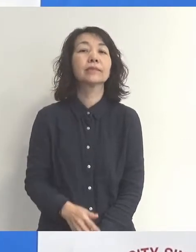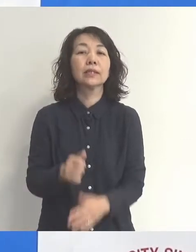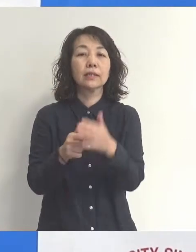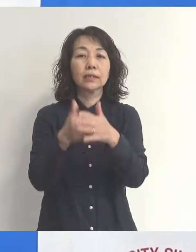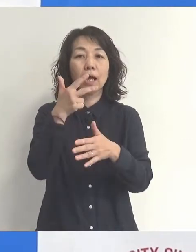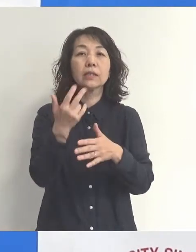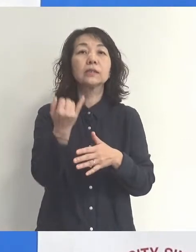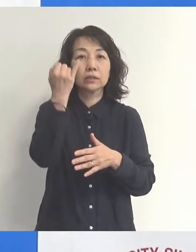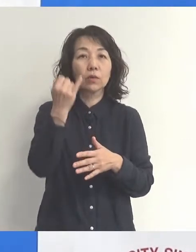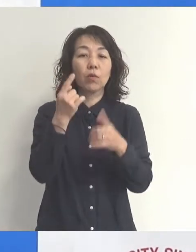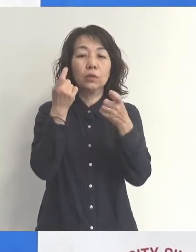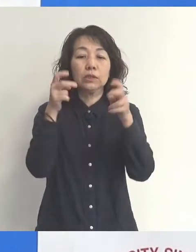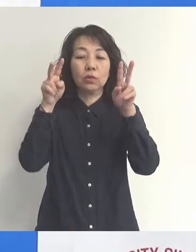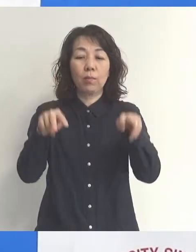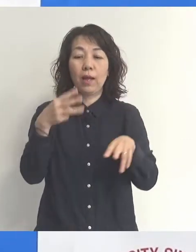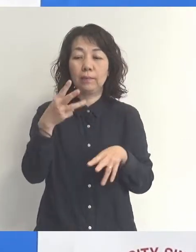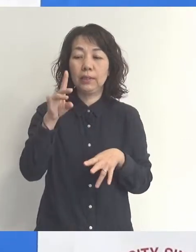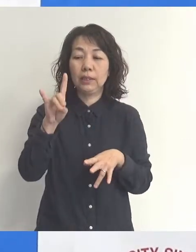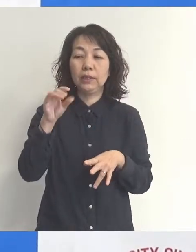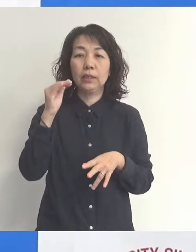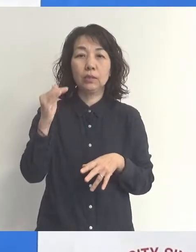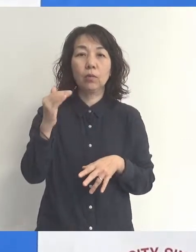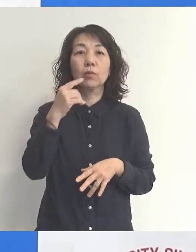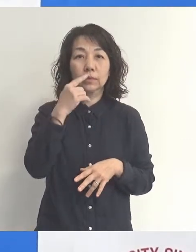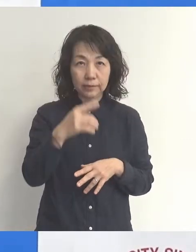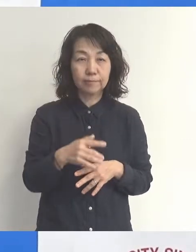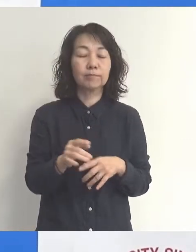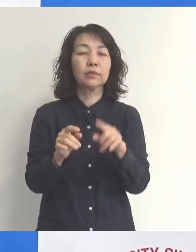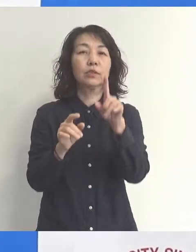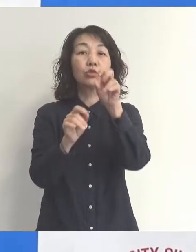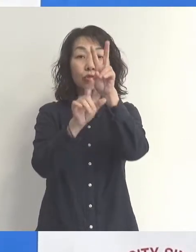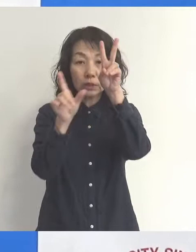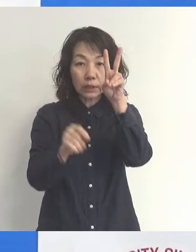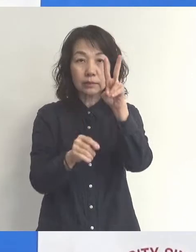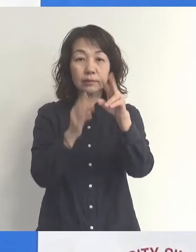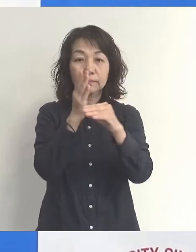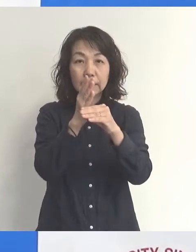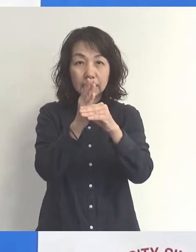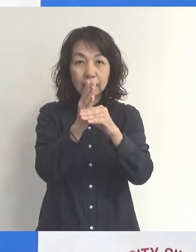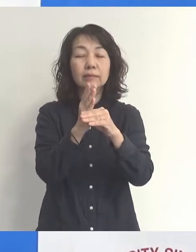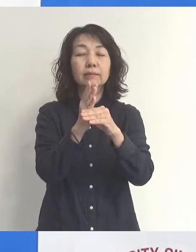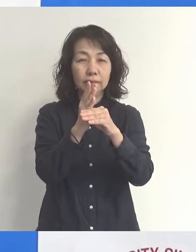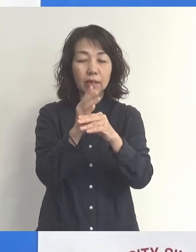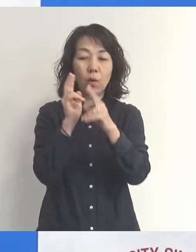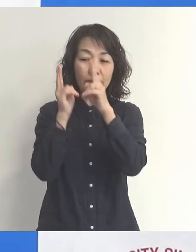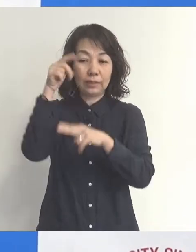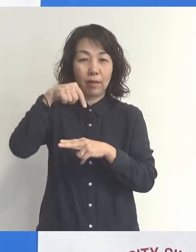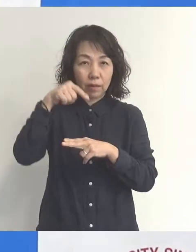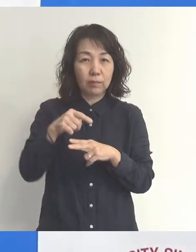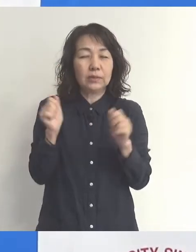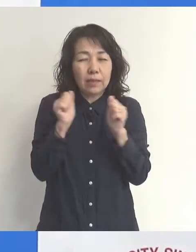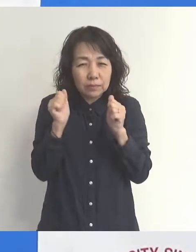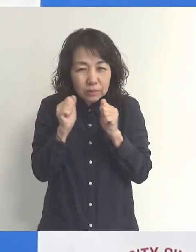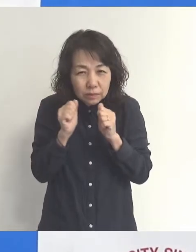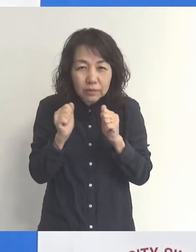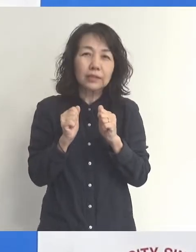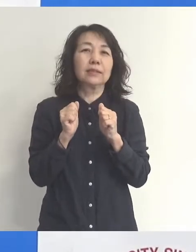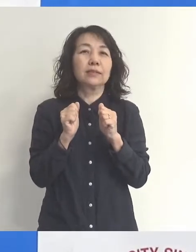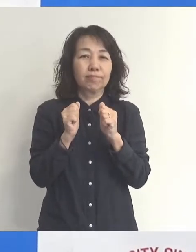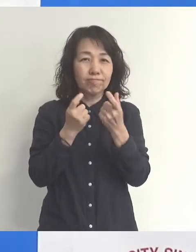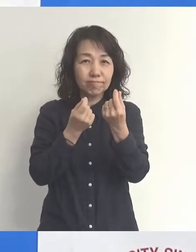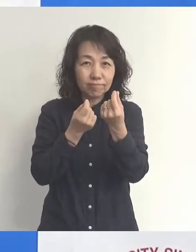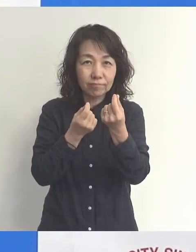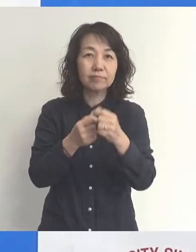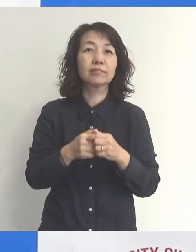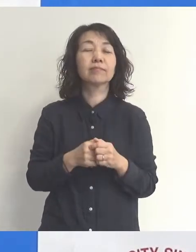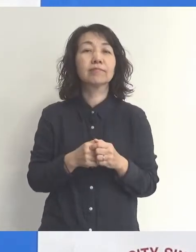那覇市長の城間美希子です。12月も半ばに入り、沖縄でもだいぶ寒さを感じるようになりました